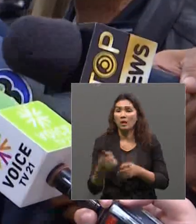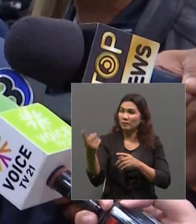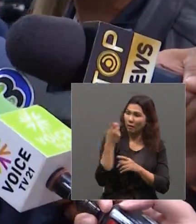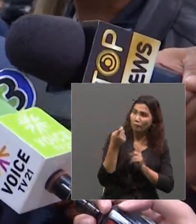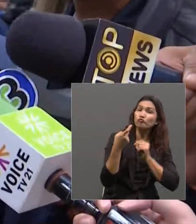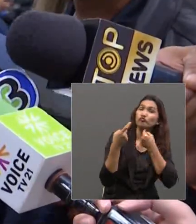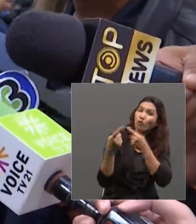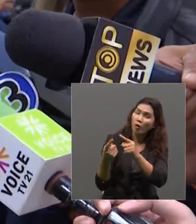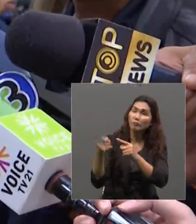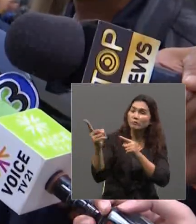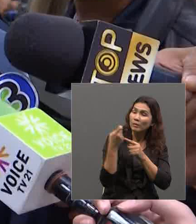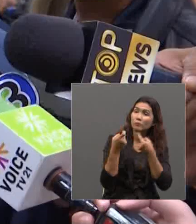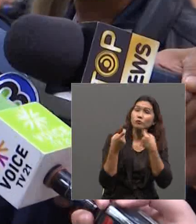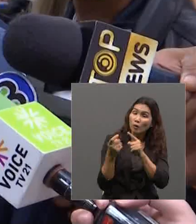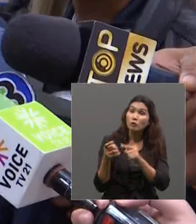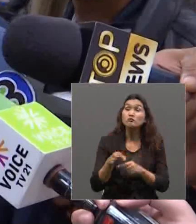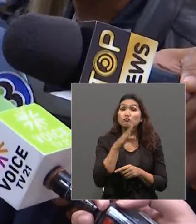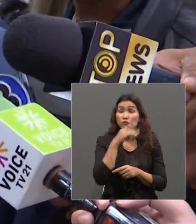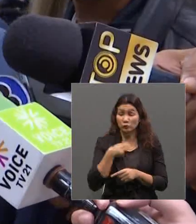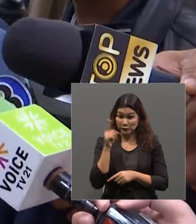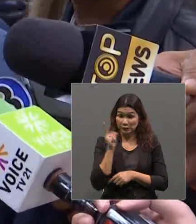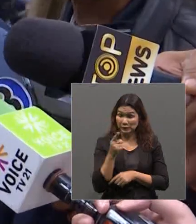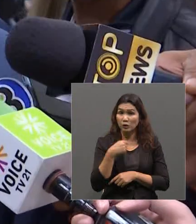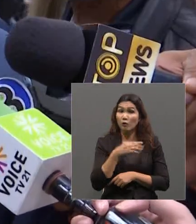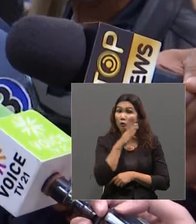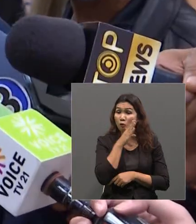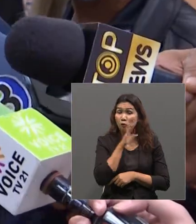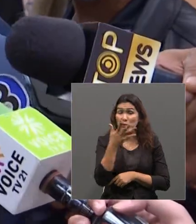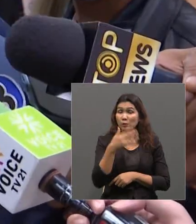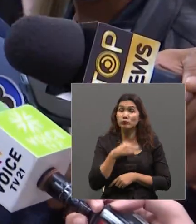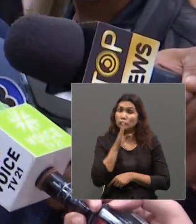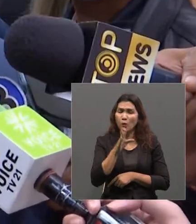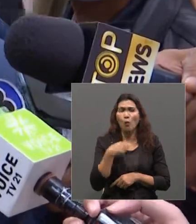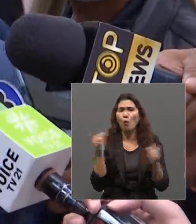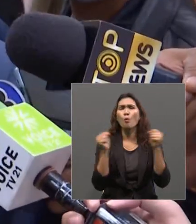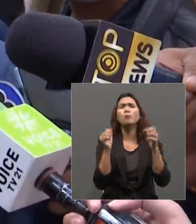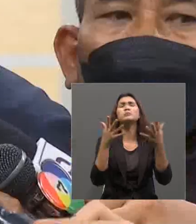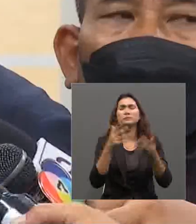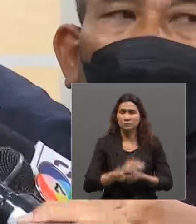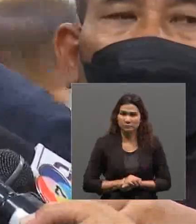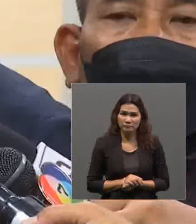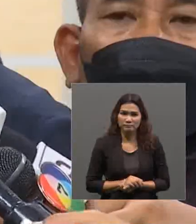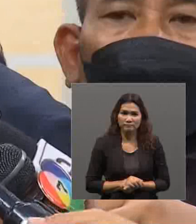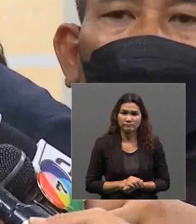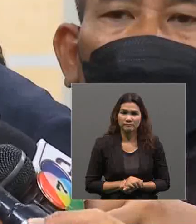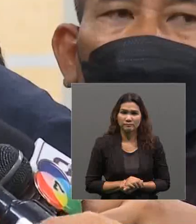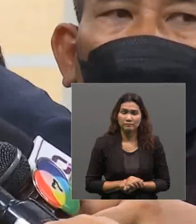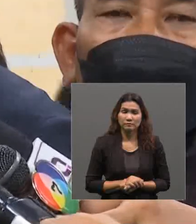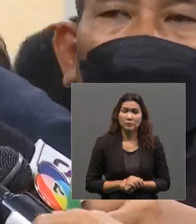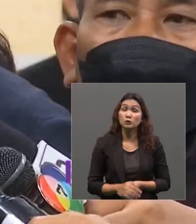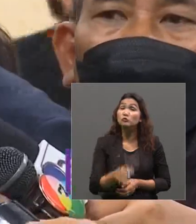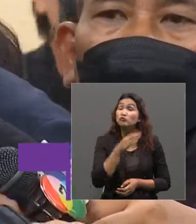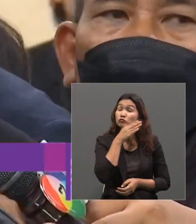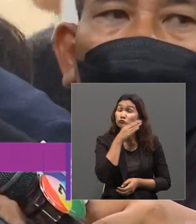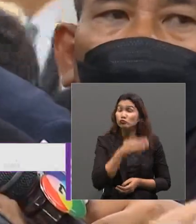อบไปถ้าสมมติว่าเรามั่นใจในความสุจริตของเราเนี่ยไม่ต้องกลัวการตรวจสอบได้ทั้งสิ้นนะครับ ถ้าเราอยากจะใช้เว